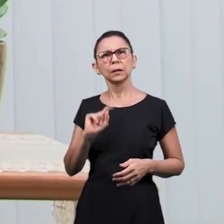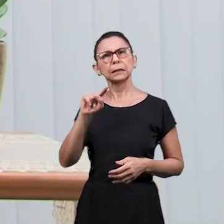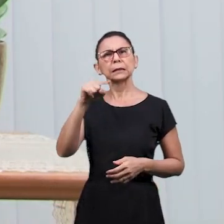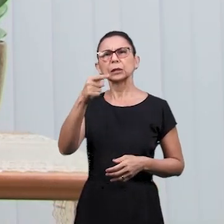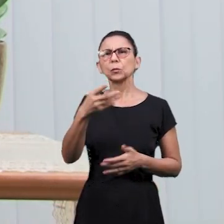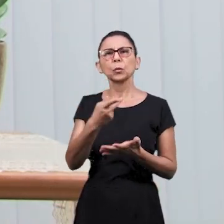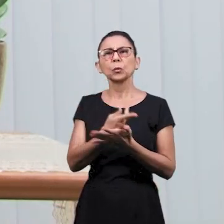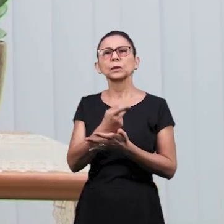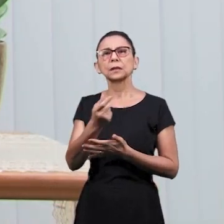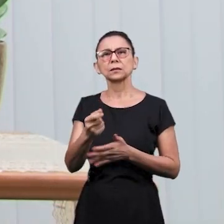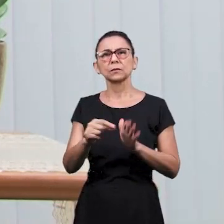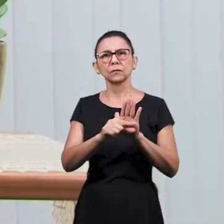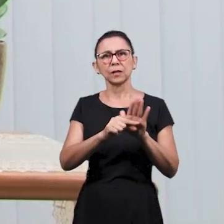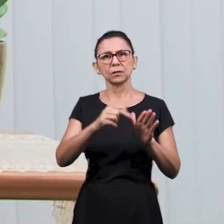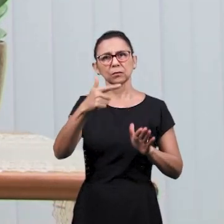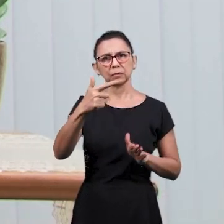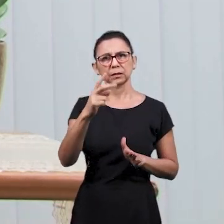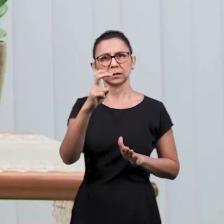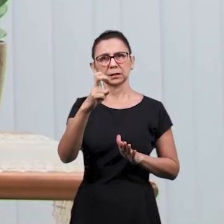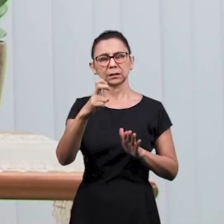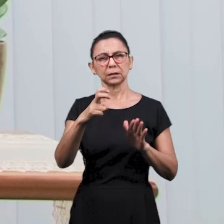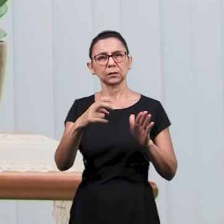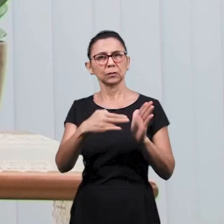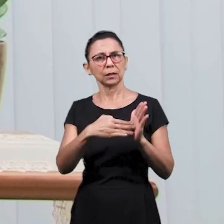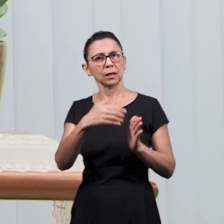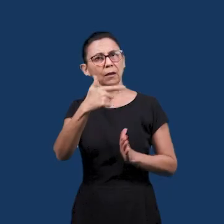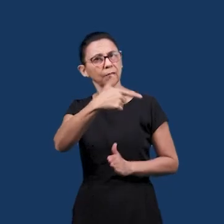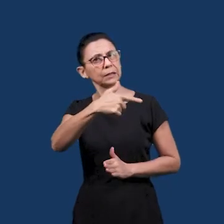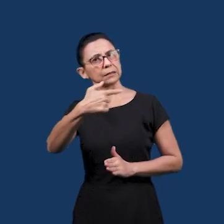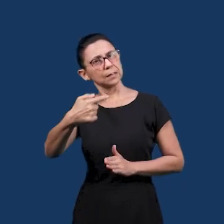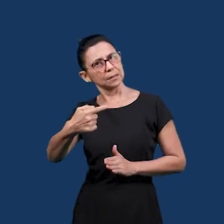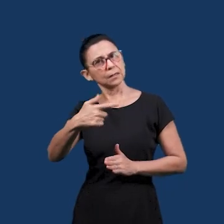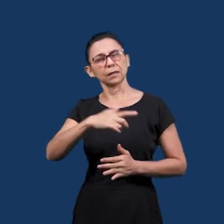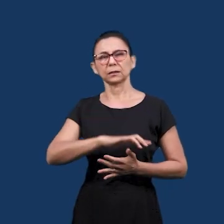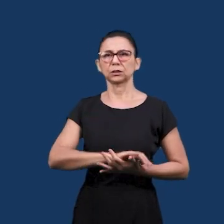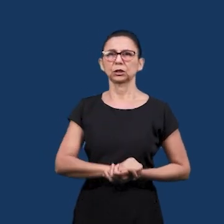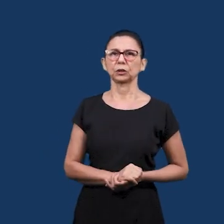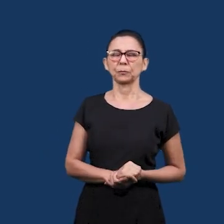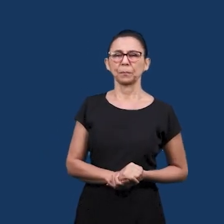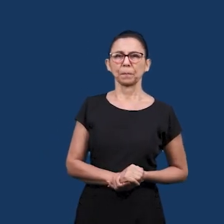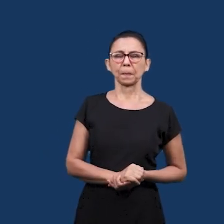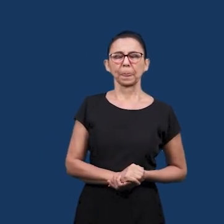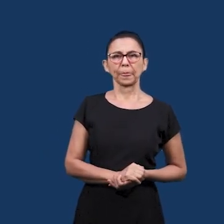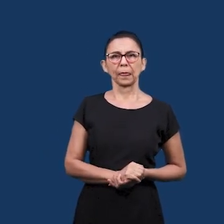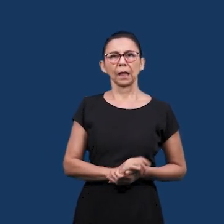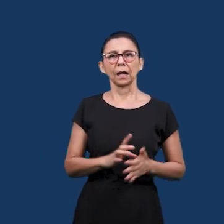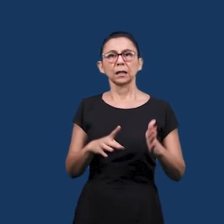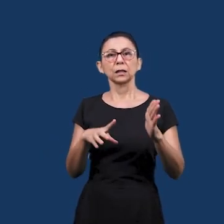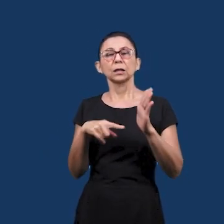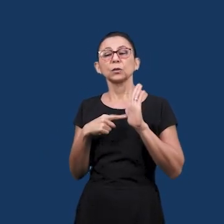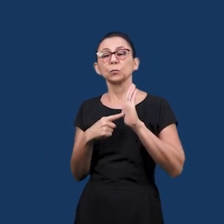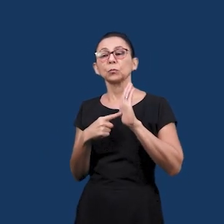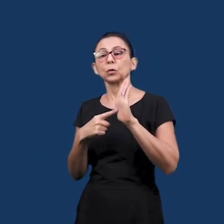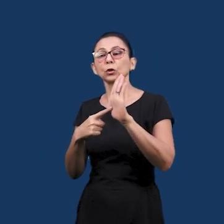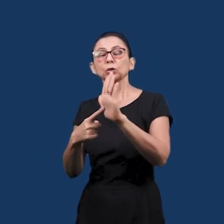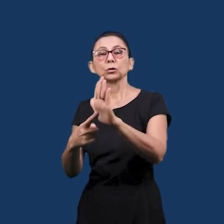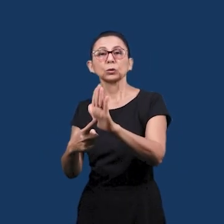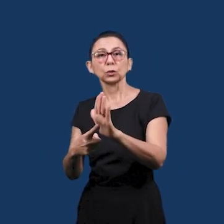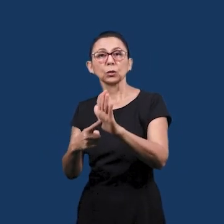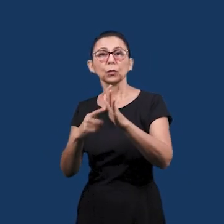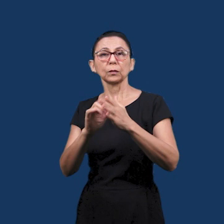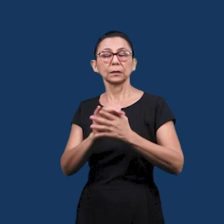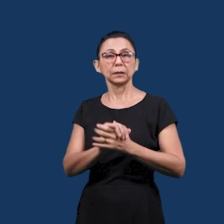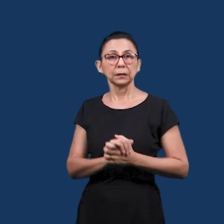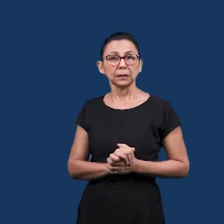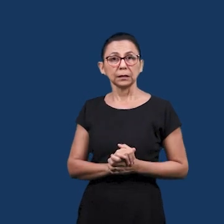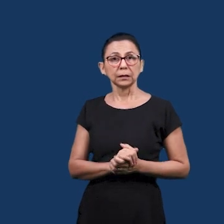подвергалась серьезному риску утонуть. И 25 по 27 стих. «В четвертую же стражу ночи пошел к